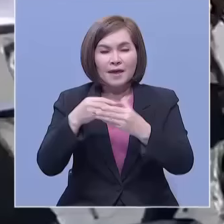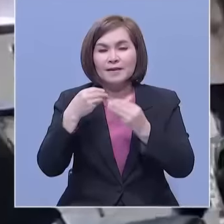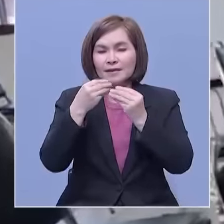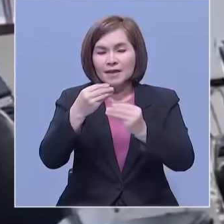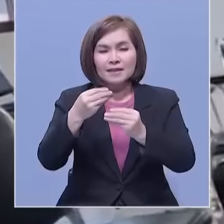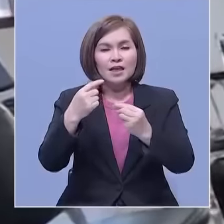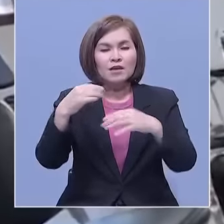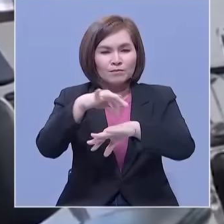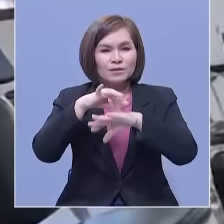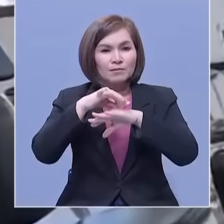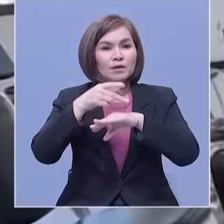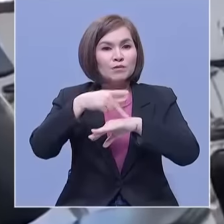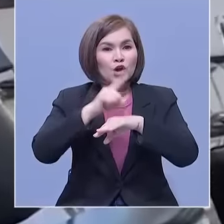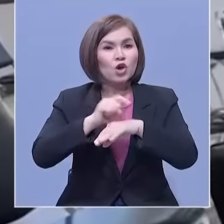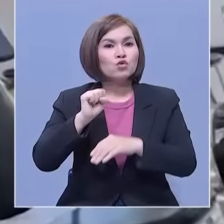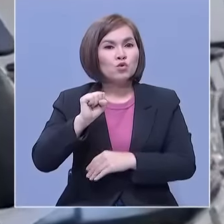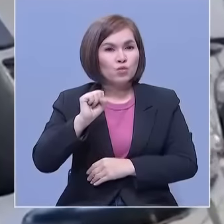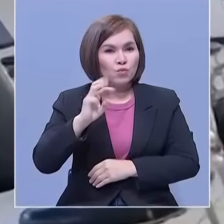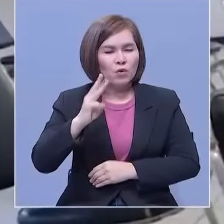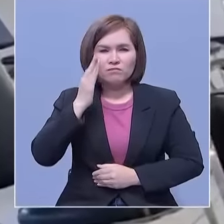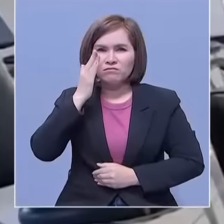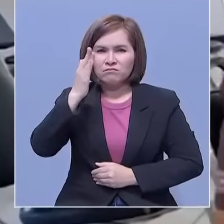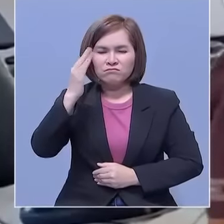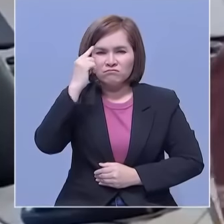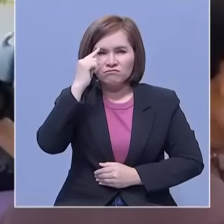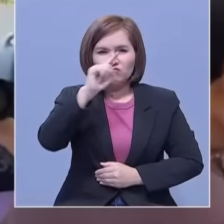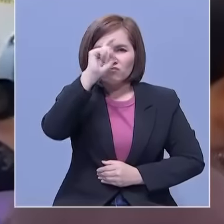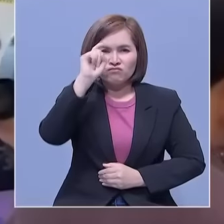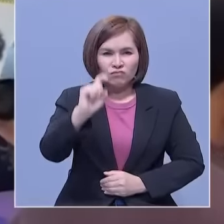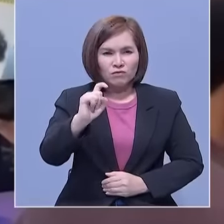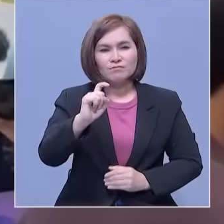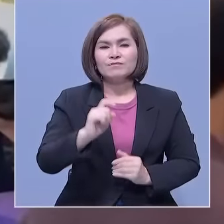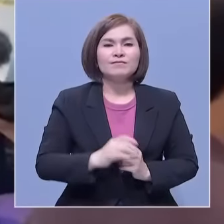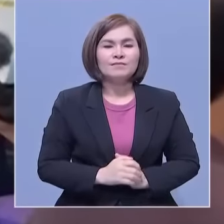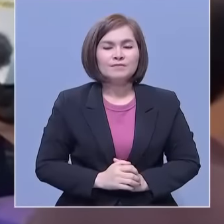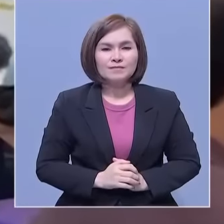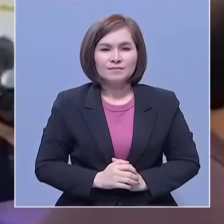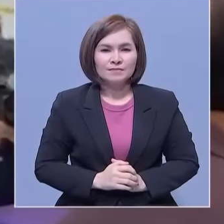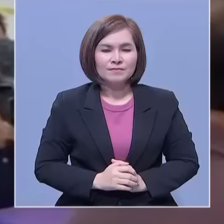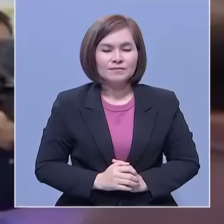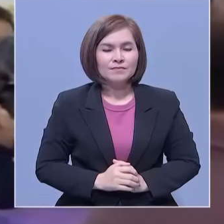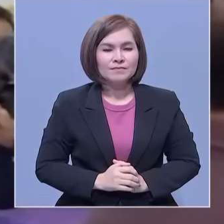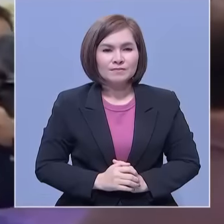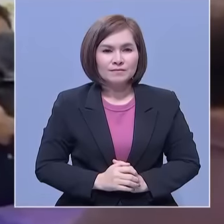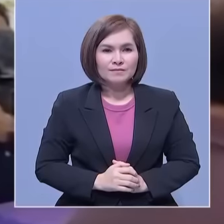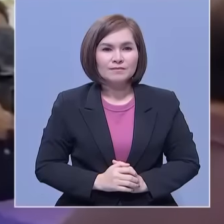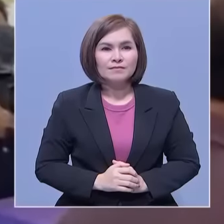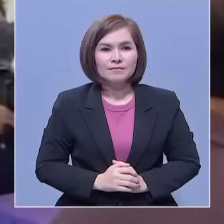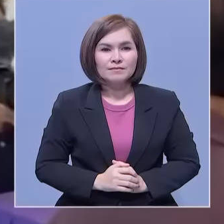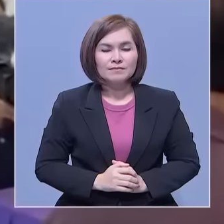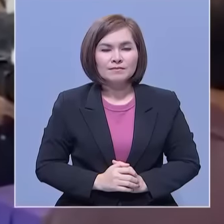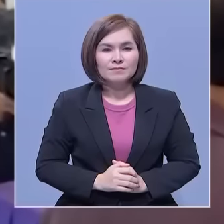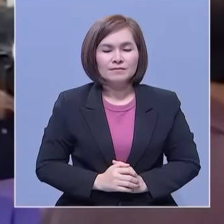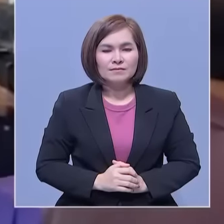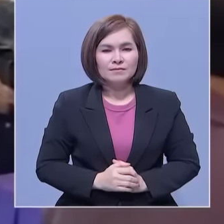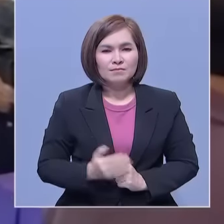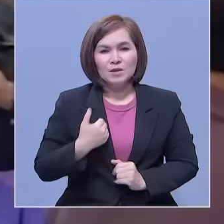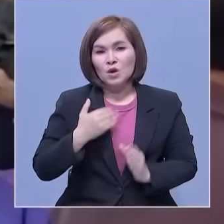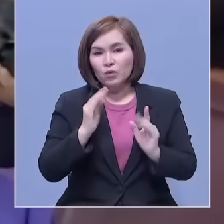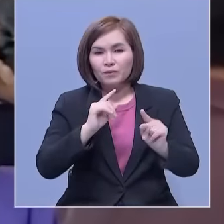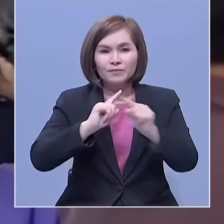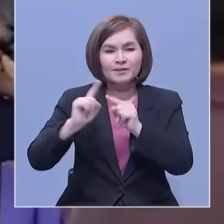ประธานู้ที่สภาในอนาคตหรือไม่โหมองไปขนาดนั้นเลยใช่มั้ยอาจารย์อาจารย์บอกไปไกลเลยนะคะแล้วก็ยังมีคนใกล้ชิดอีก